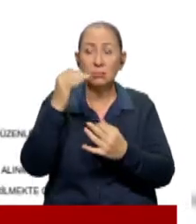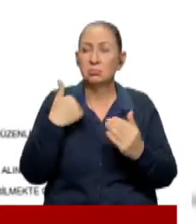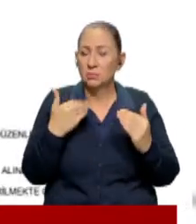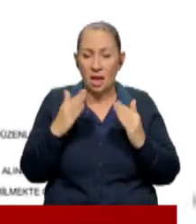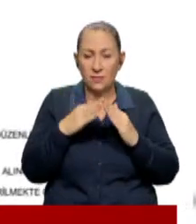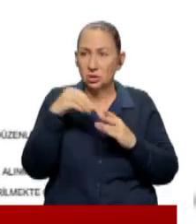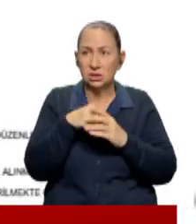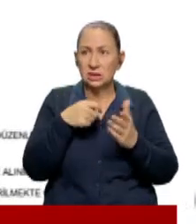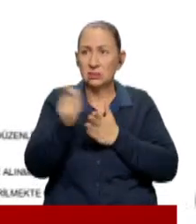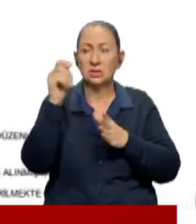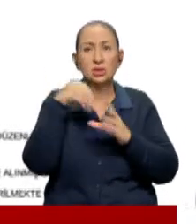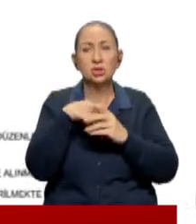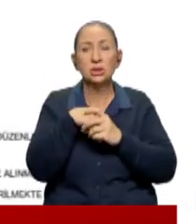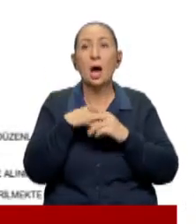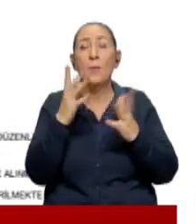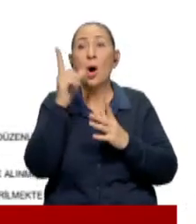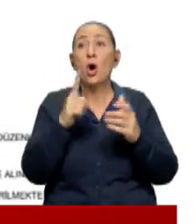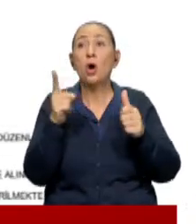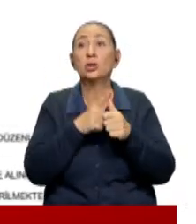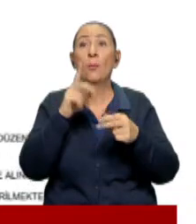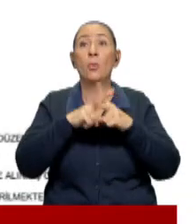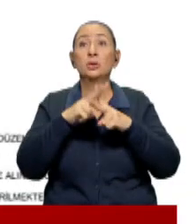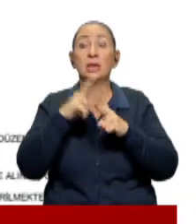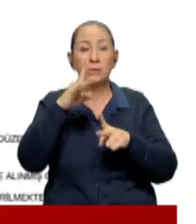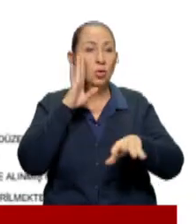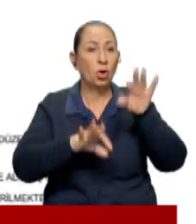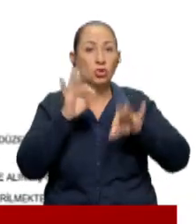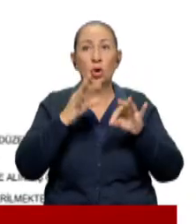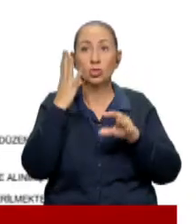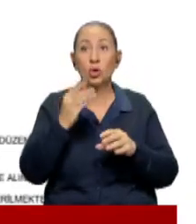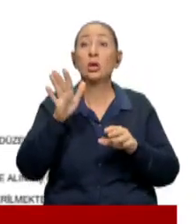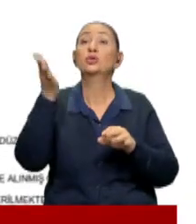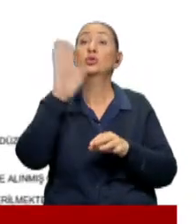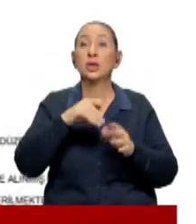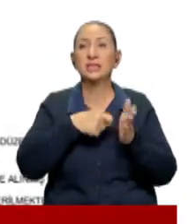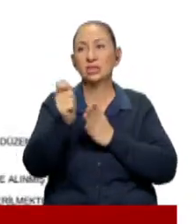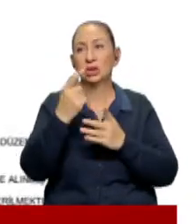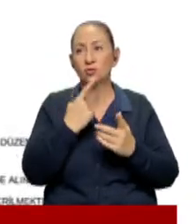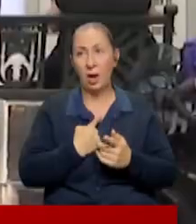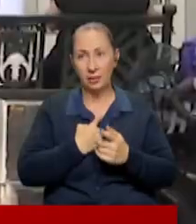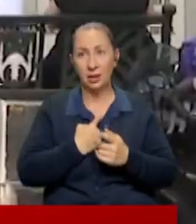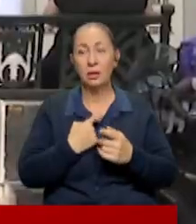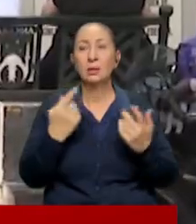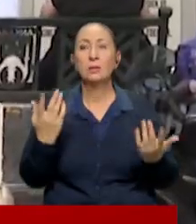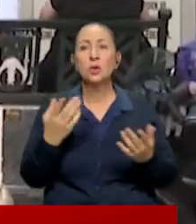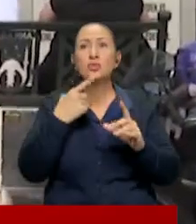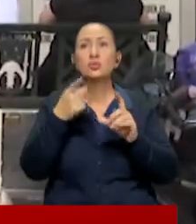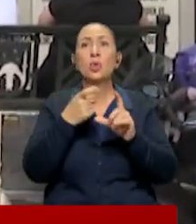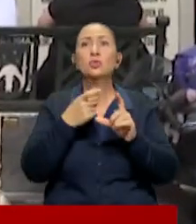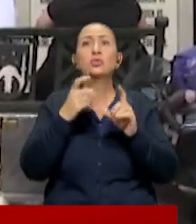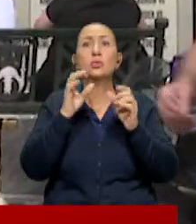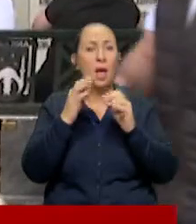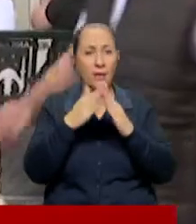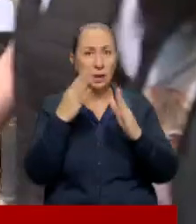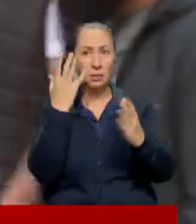bizim hanemizden silinmesi için. Ama öncelikle polislerin gelip kontrol edeceği ve ondan sonra silineceği söylendi. Yani sorgusuz sualsiz